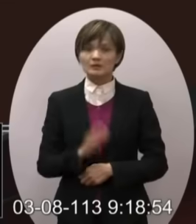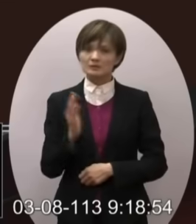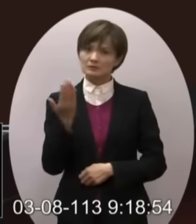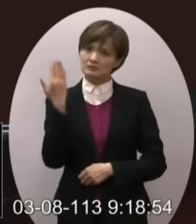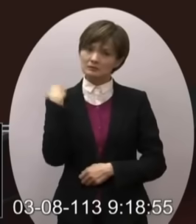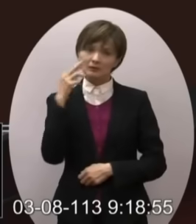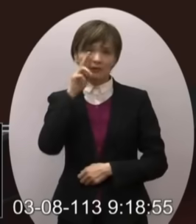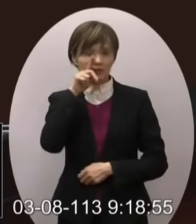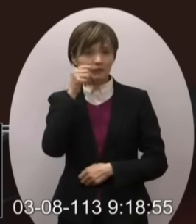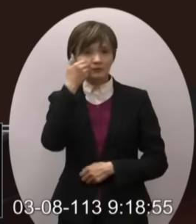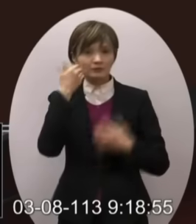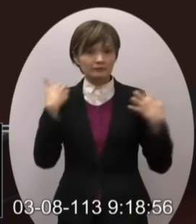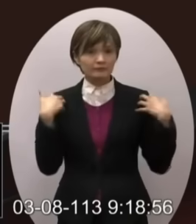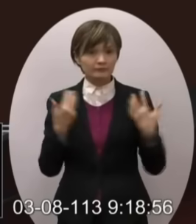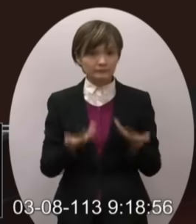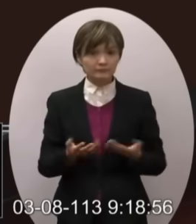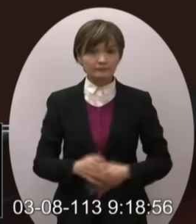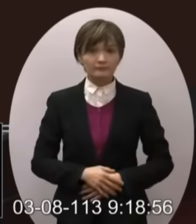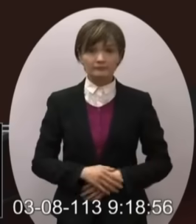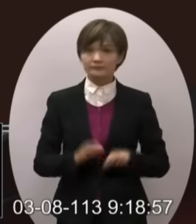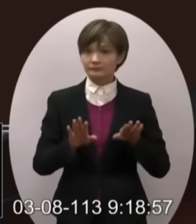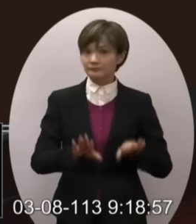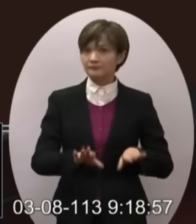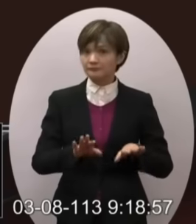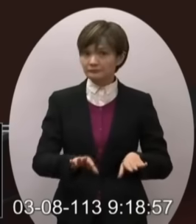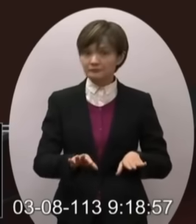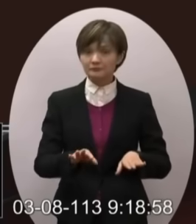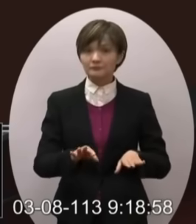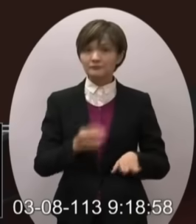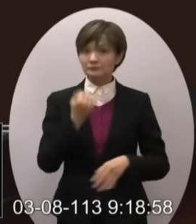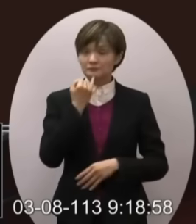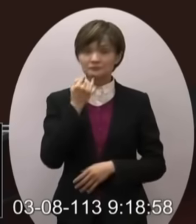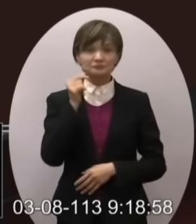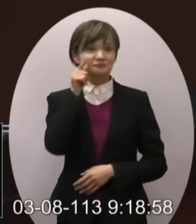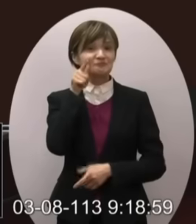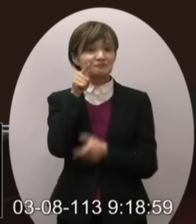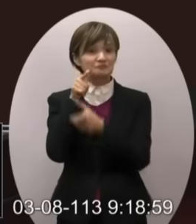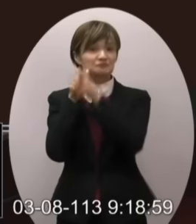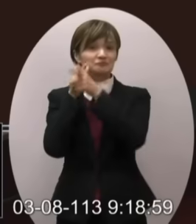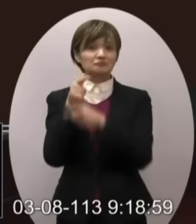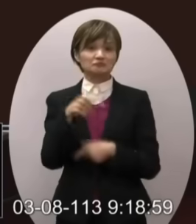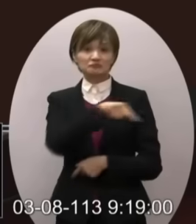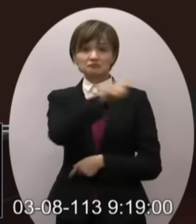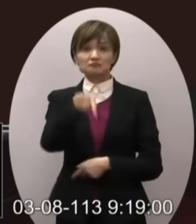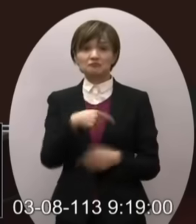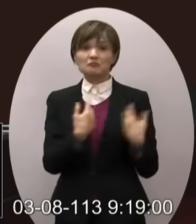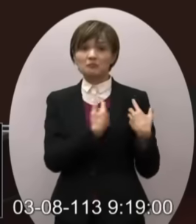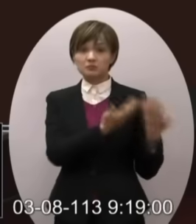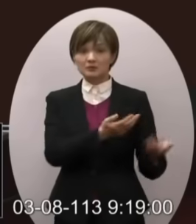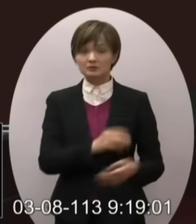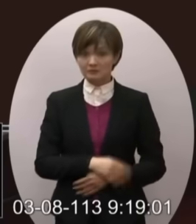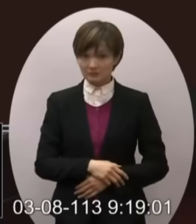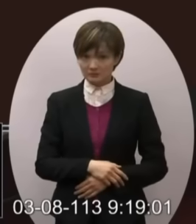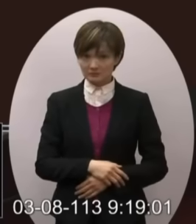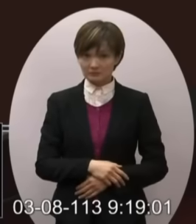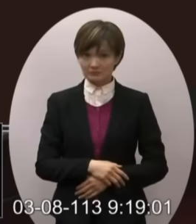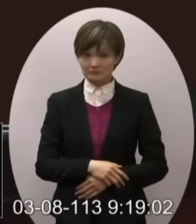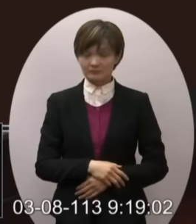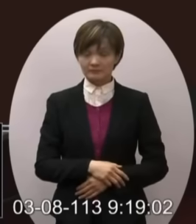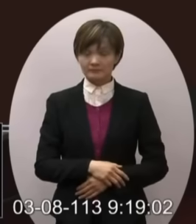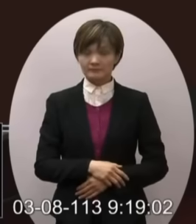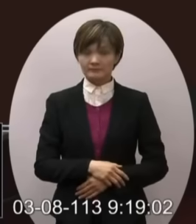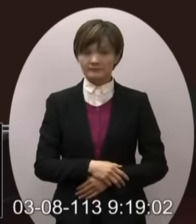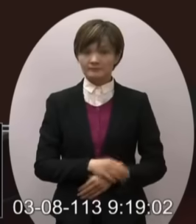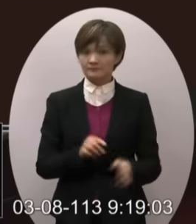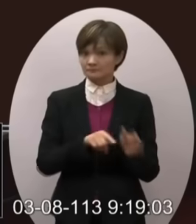责？现在竟然还可以大言不惭地撇清责任。为了继续护航，